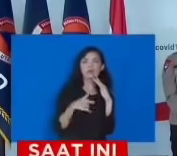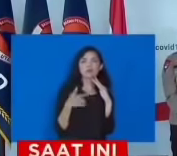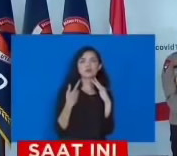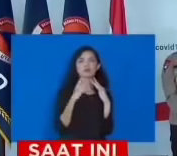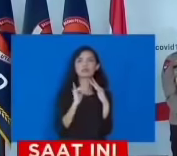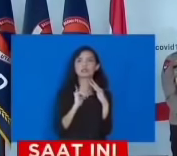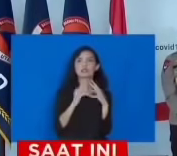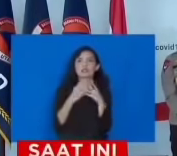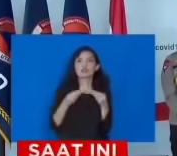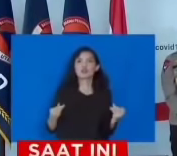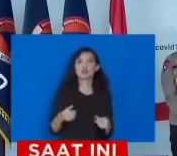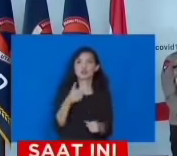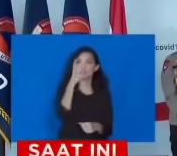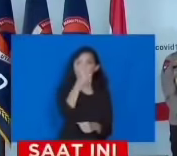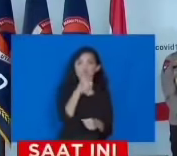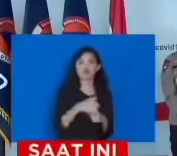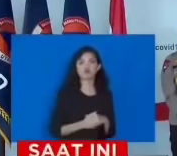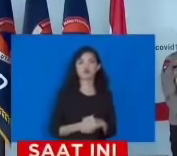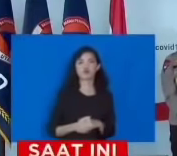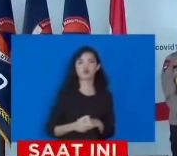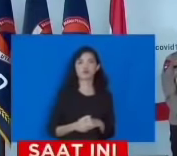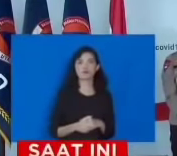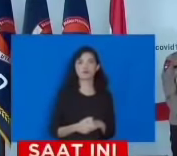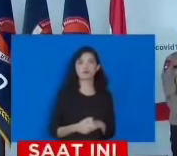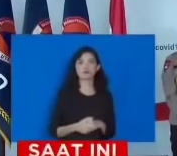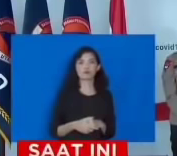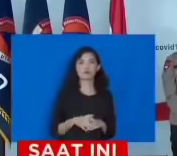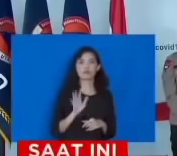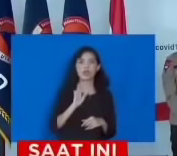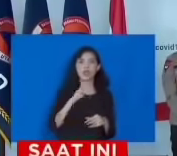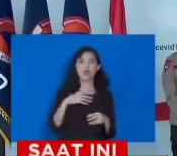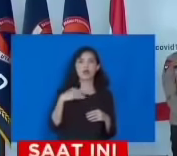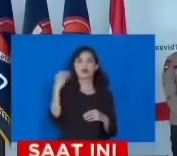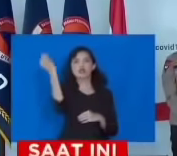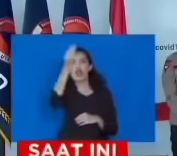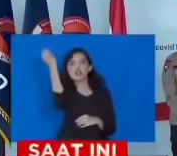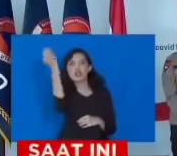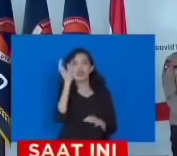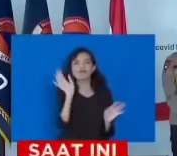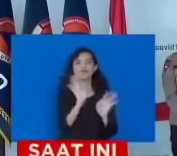satu-satunya yang paling benar. Tidak melakukan perjalanan kemanapun.